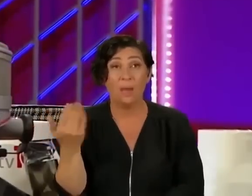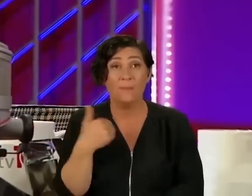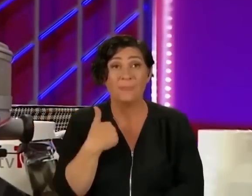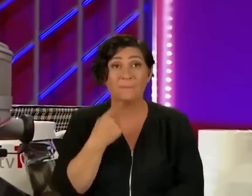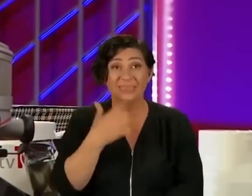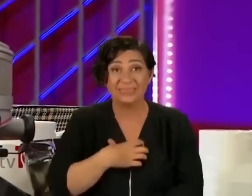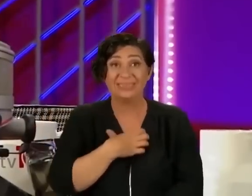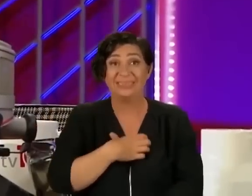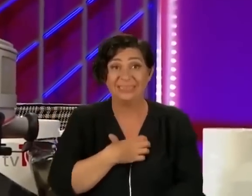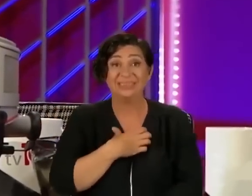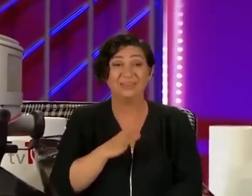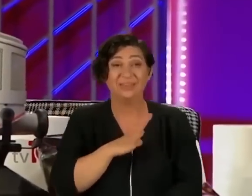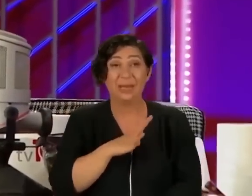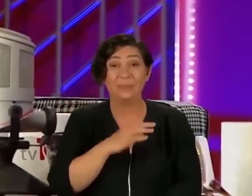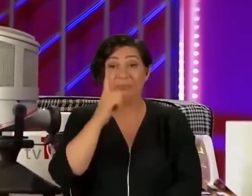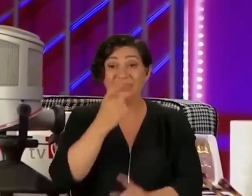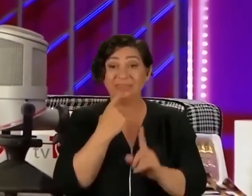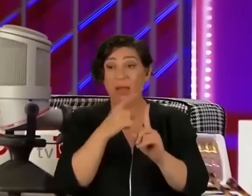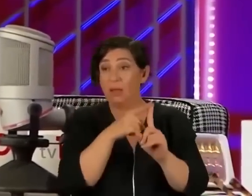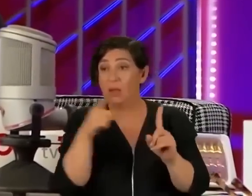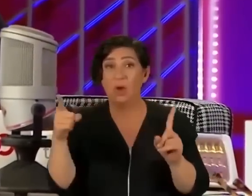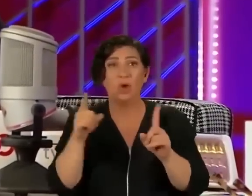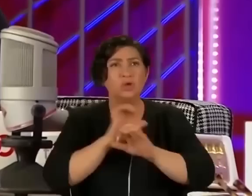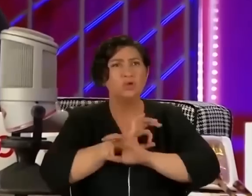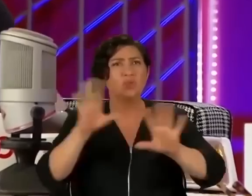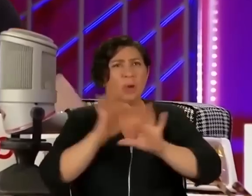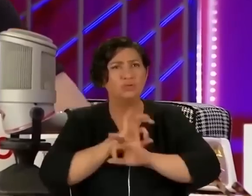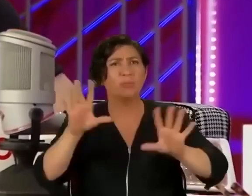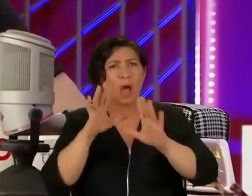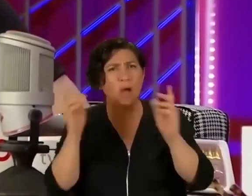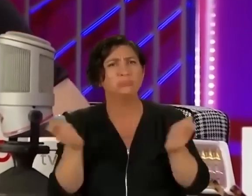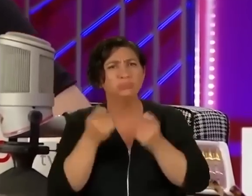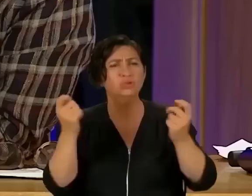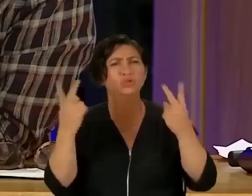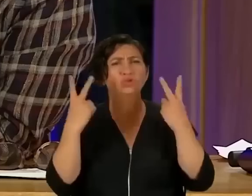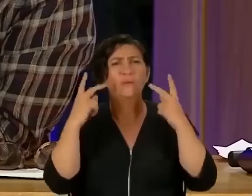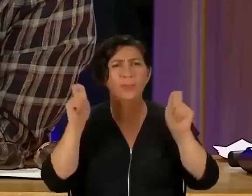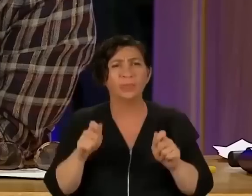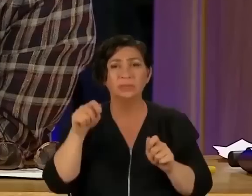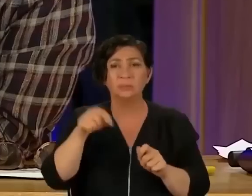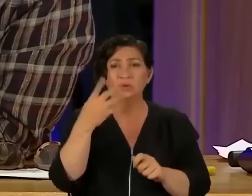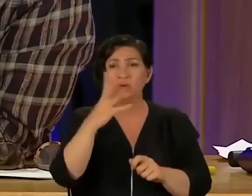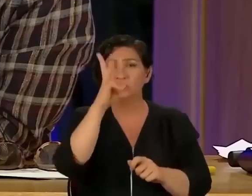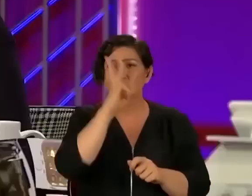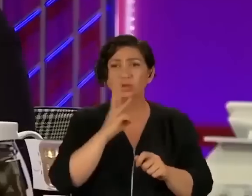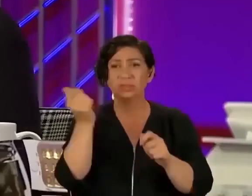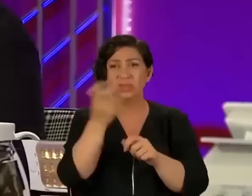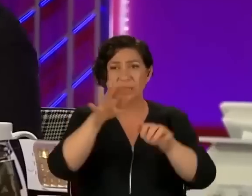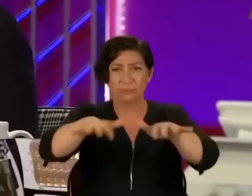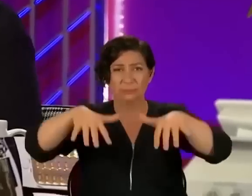Valla ben de endişeliyim açıkçası. Şimdi bir sezon boyunca kapalı kişi solda paylaştık, şov yaptık. Doğru. Şimdi 4300 kişilik